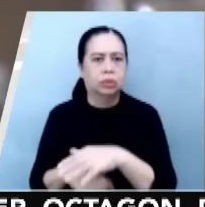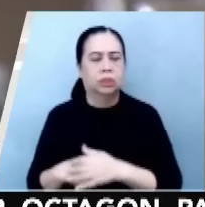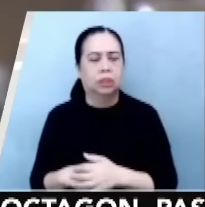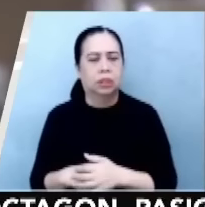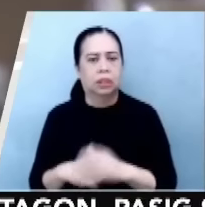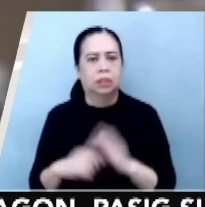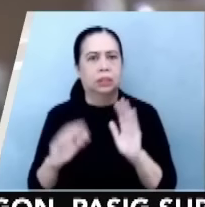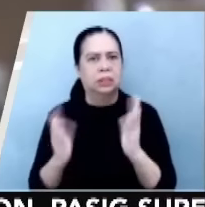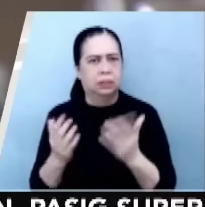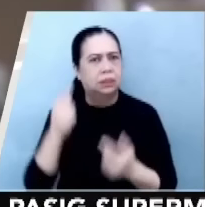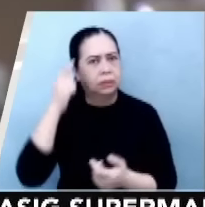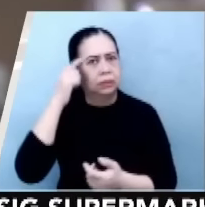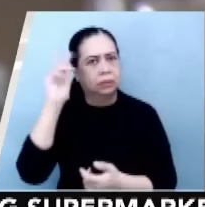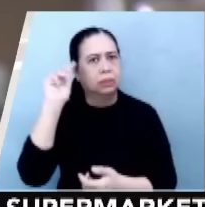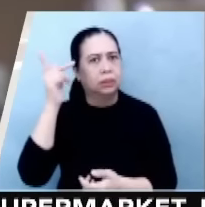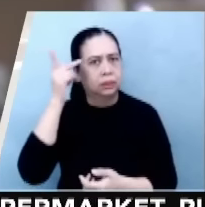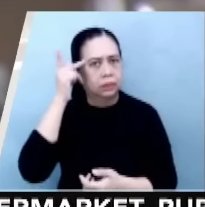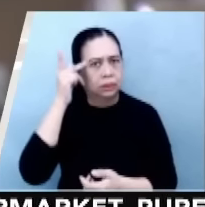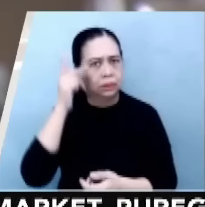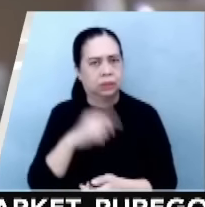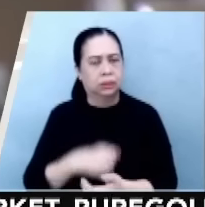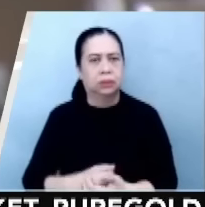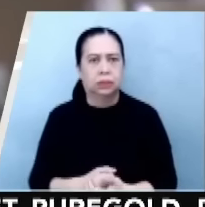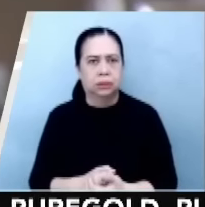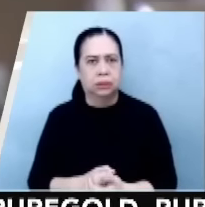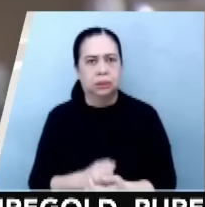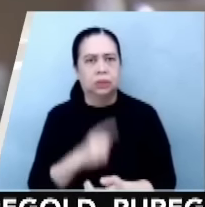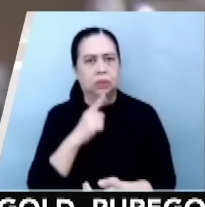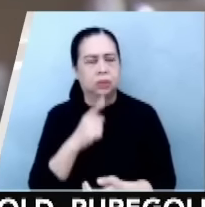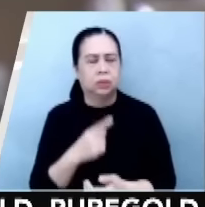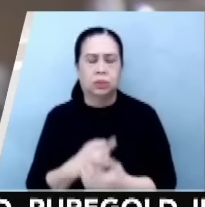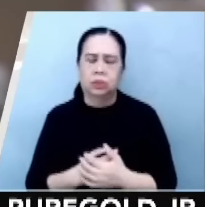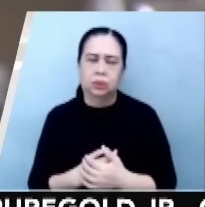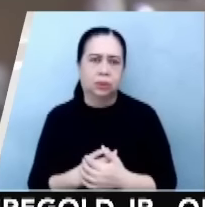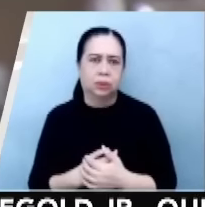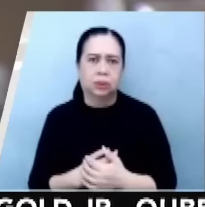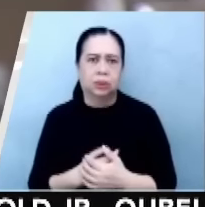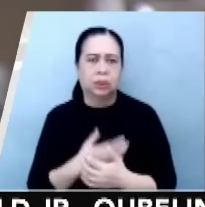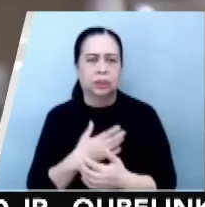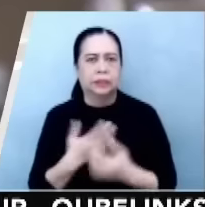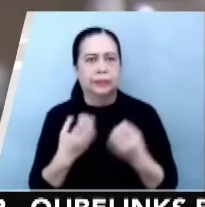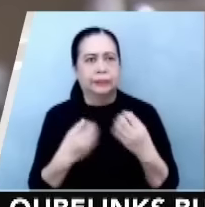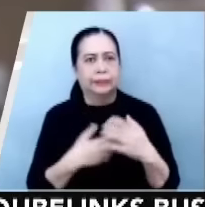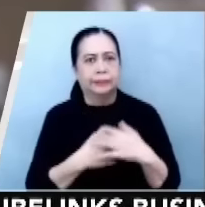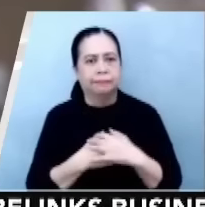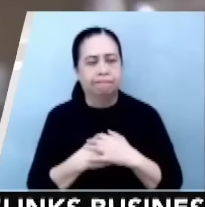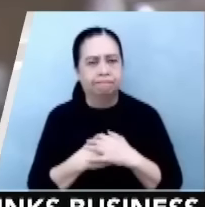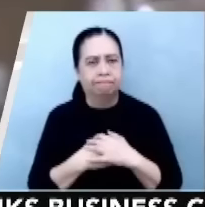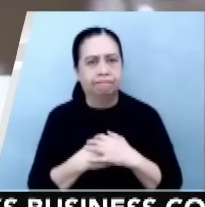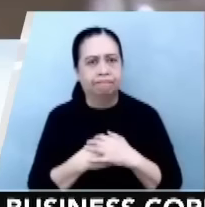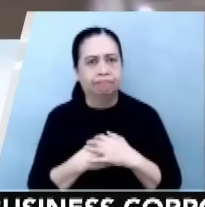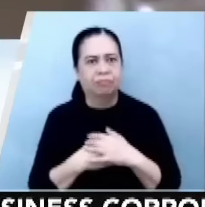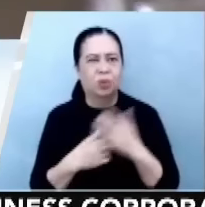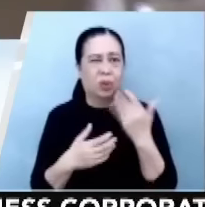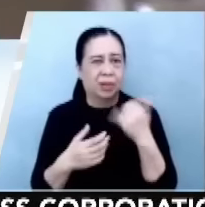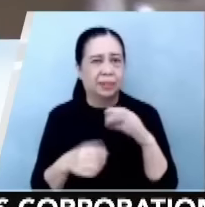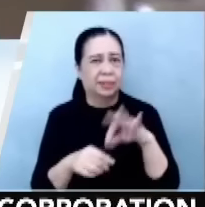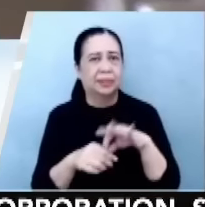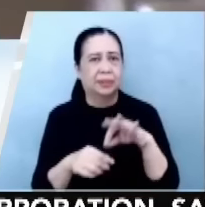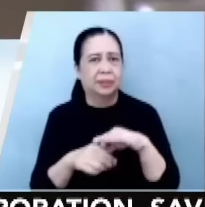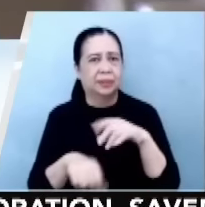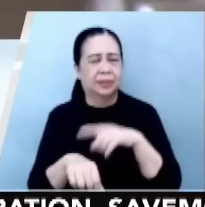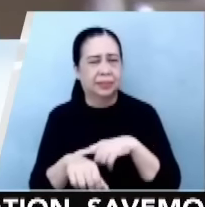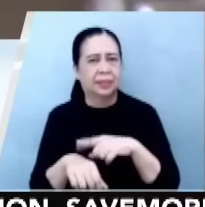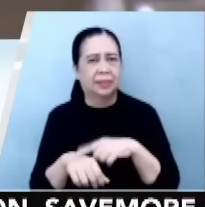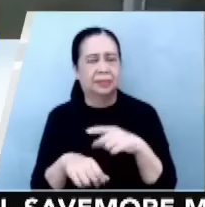politika talagang mabigat po tuwing sasapit po ang election period. Ganyan po ang nangyayari dito sa